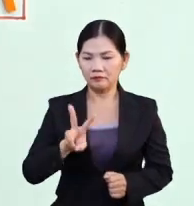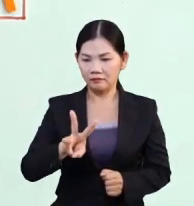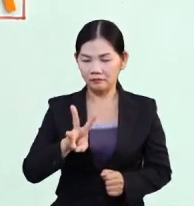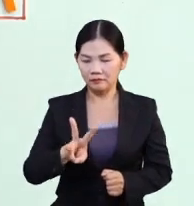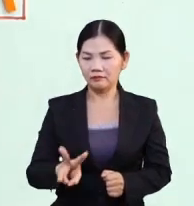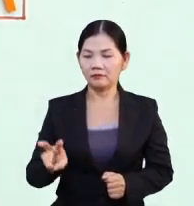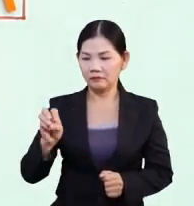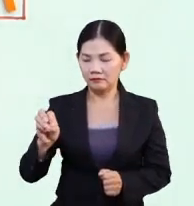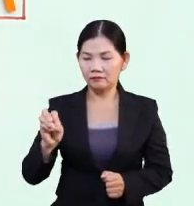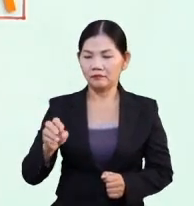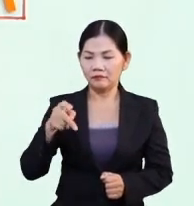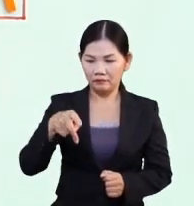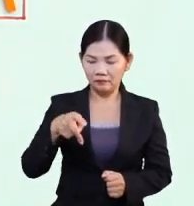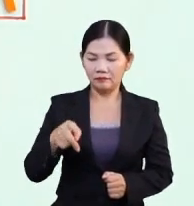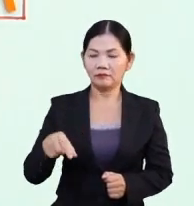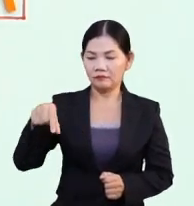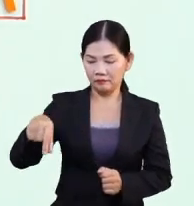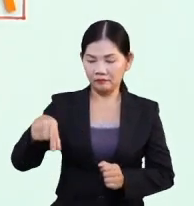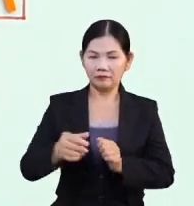2530 គីឡូក្រាម